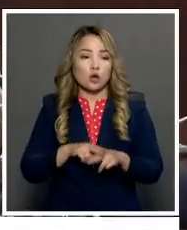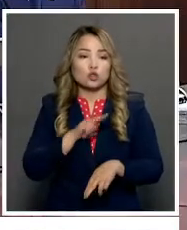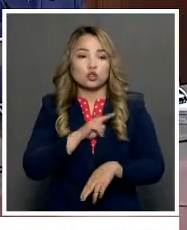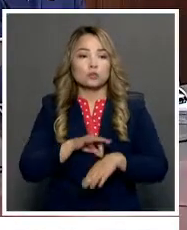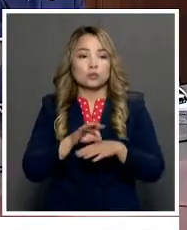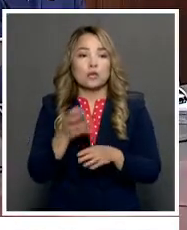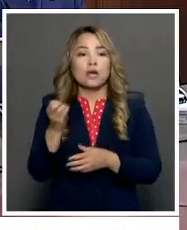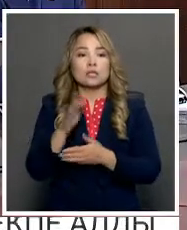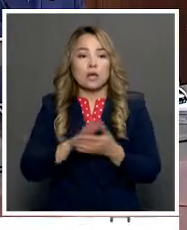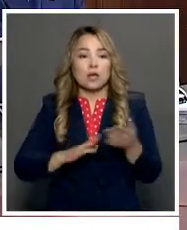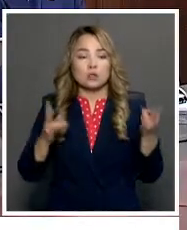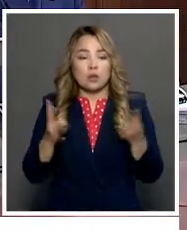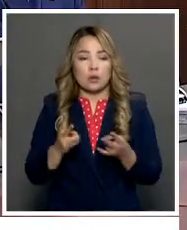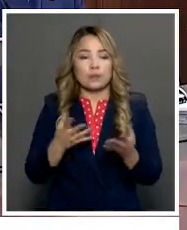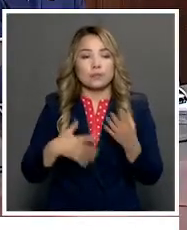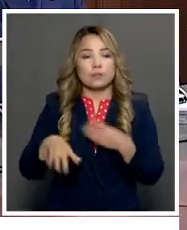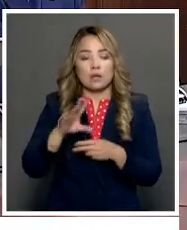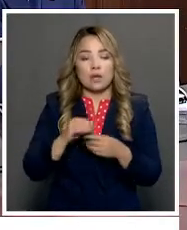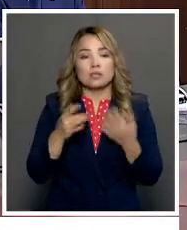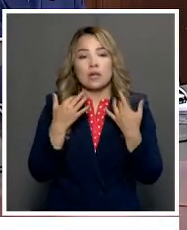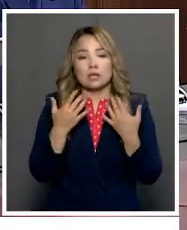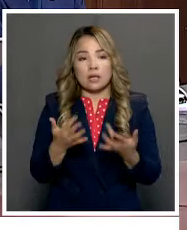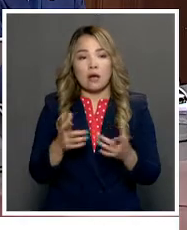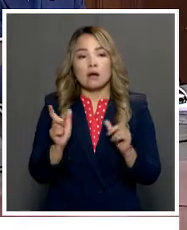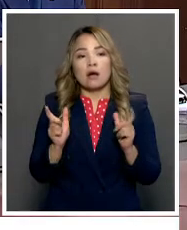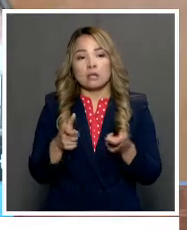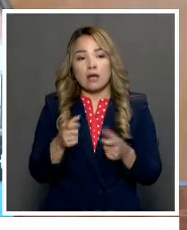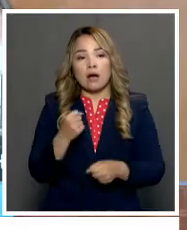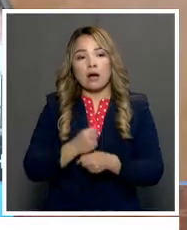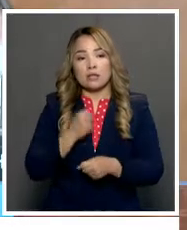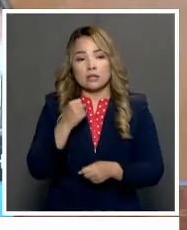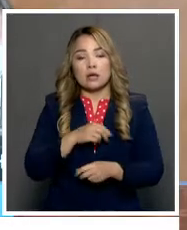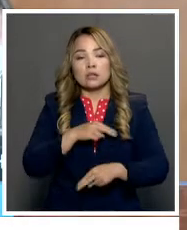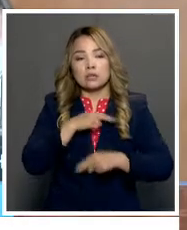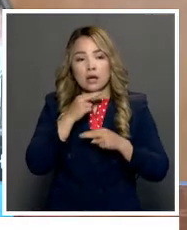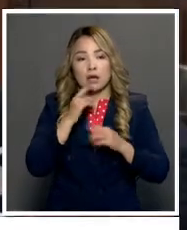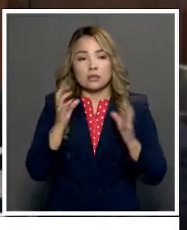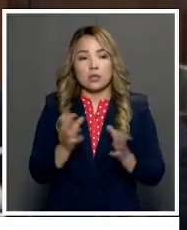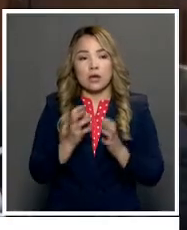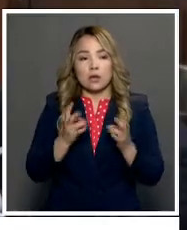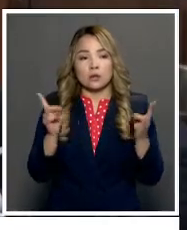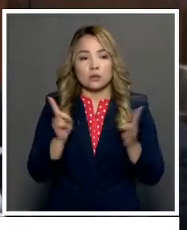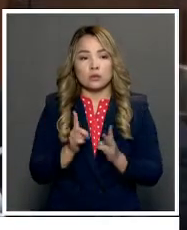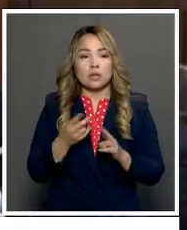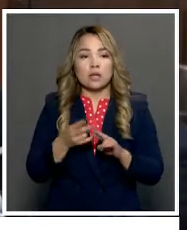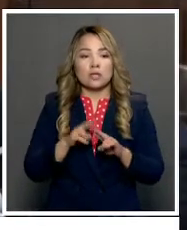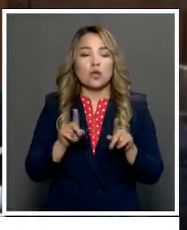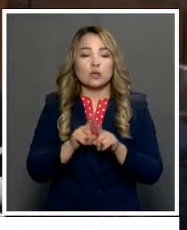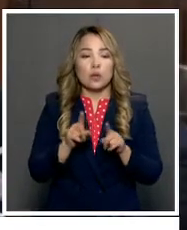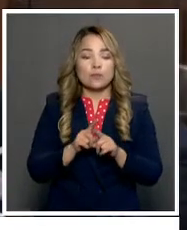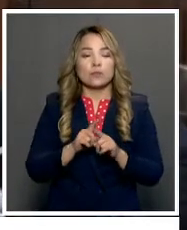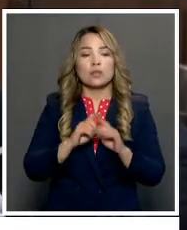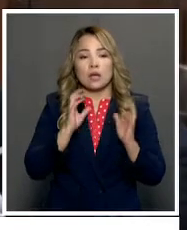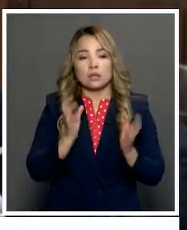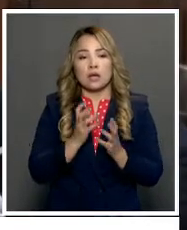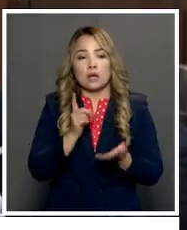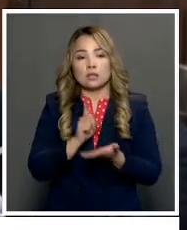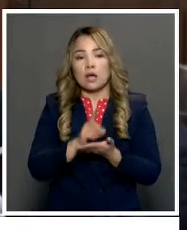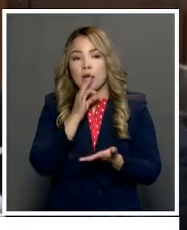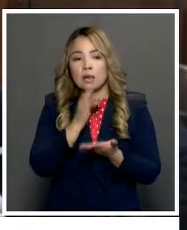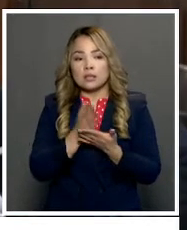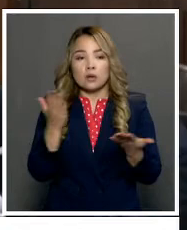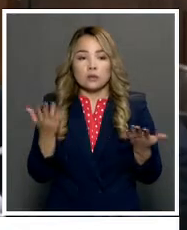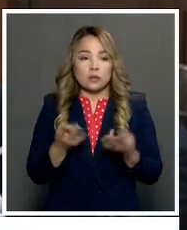жалғастыру қажет. Қабылданған барлық карантин талаптарының қатаң сақталуын қамтамасыз ету қажет. Үкімет отырысында карантин кезінде бизнесті